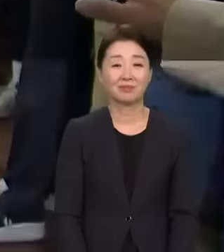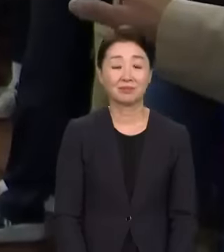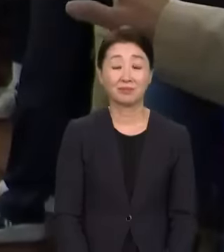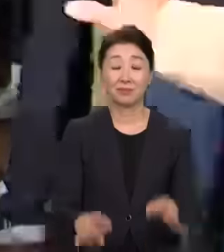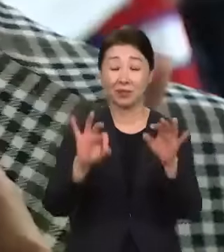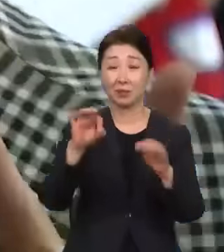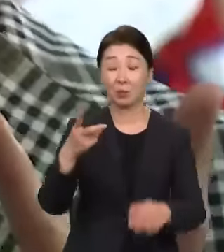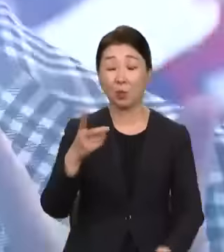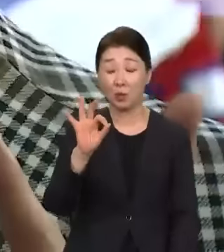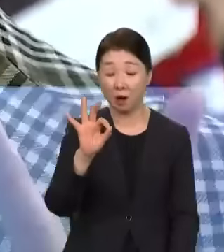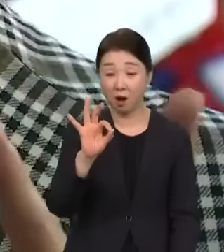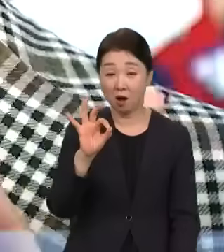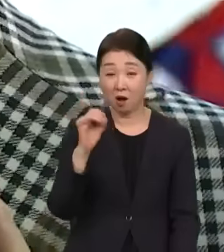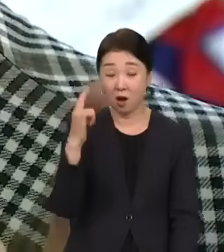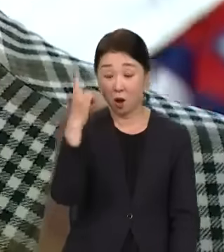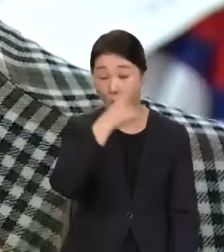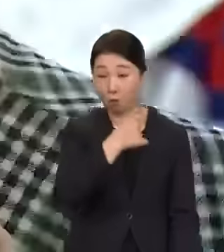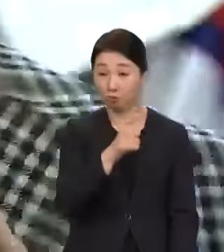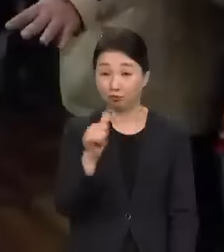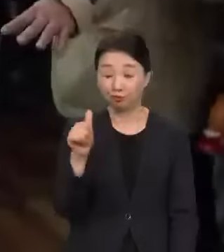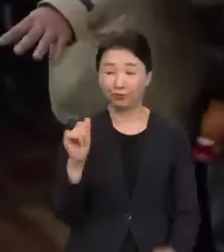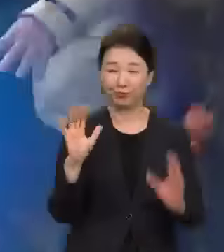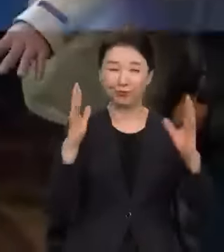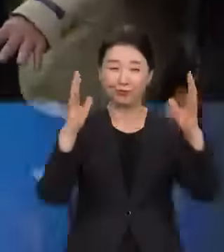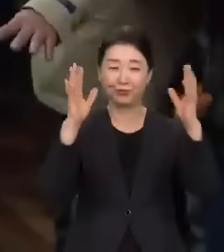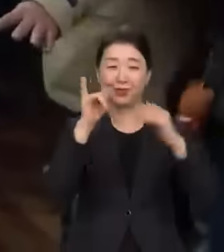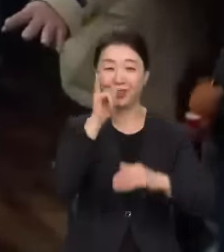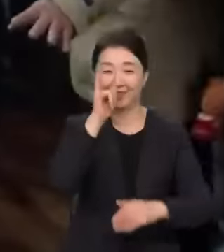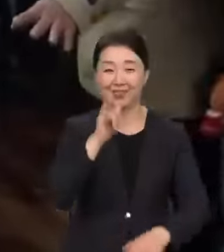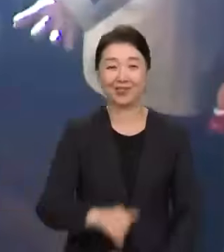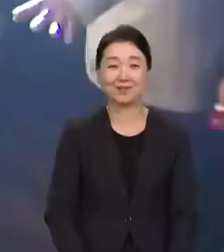김도영이 잠깐 얼굴을 돌렸을 뿐인데 환호가 쏟아집니다.